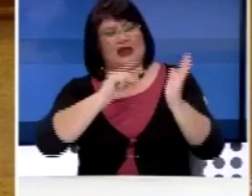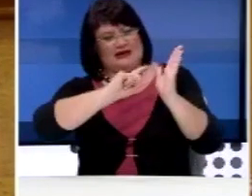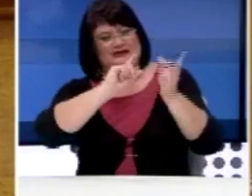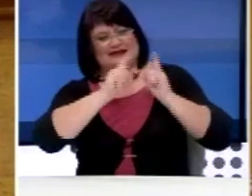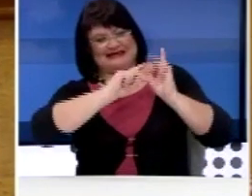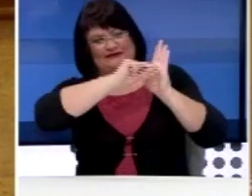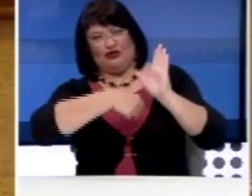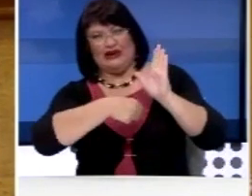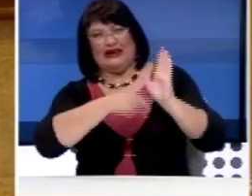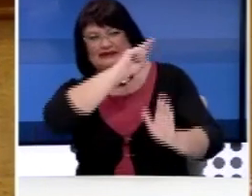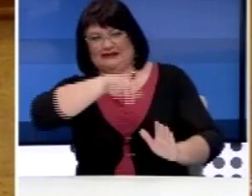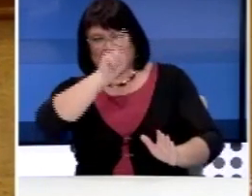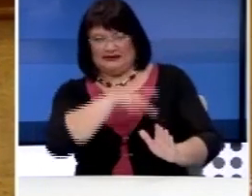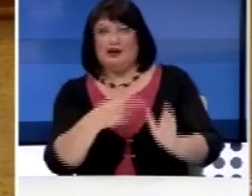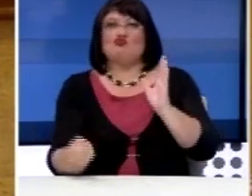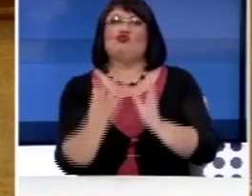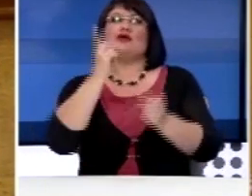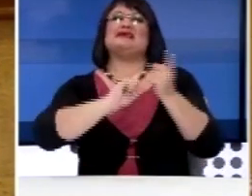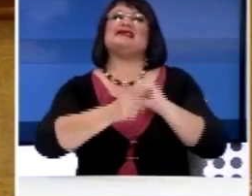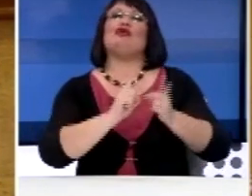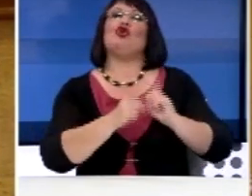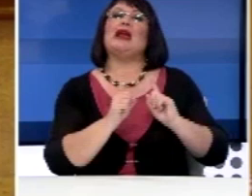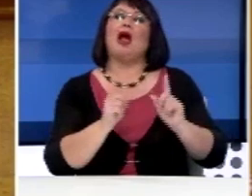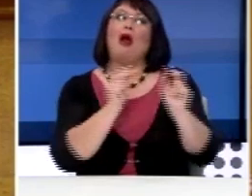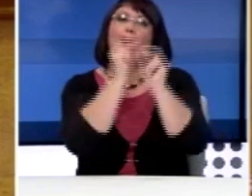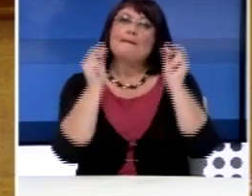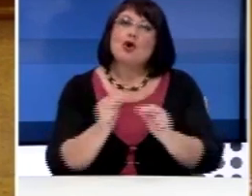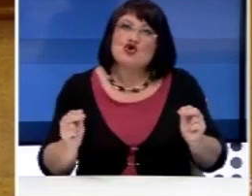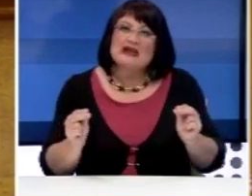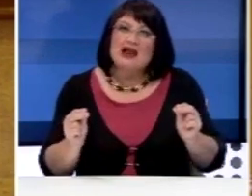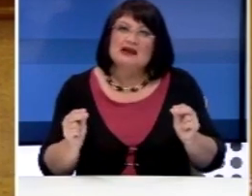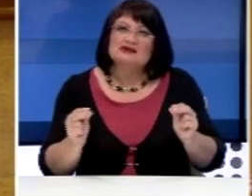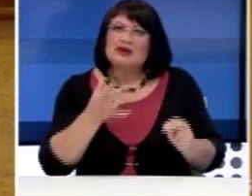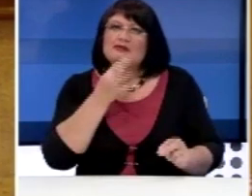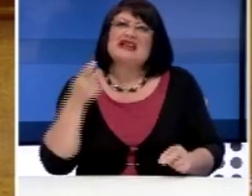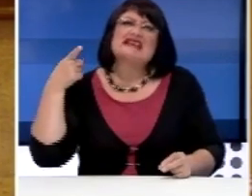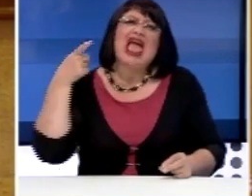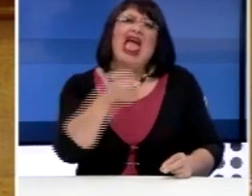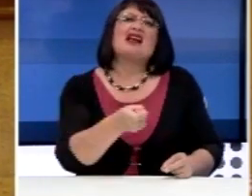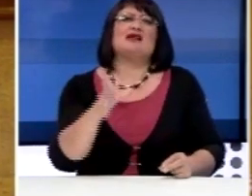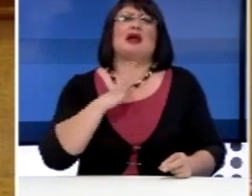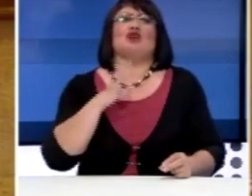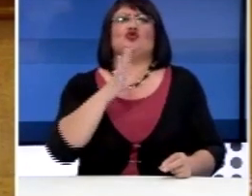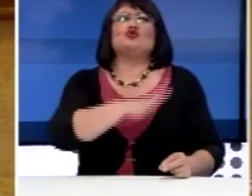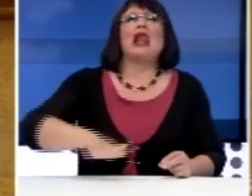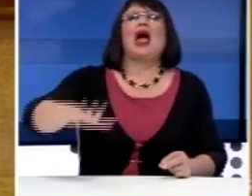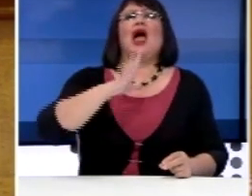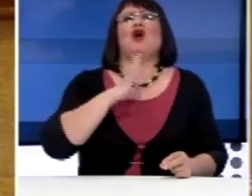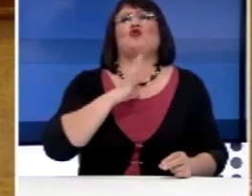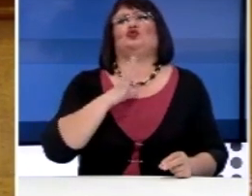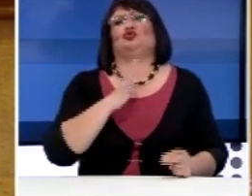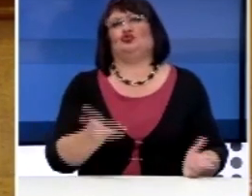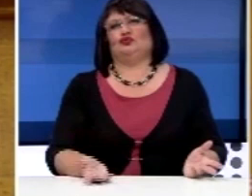καταργήσουν τις παλιές, τις προηγούμενες και να ολοκληρώσουν τελικά το έγκλημα σε βάρος των λαών. Και ο λαός